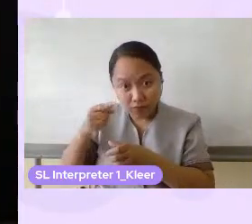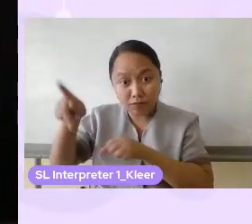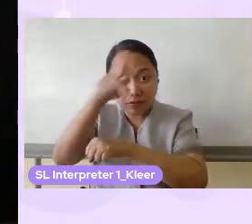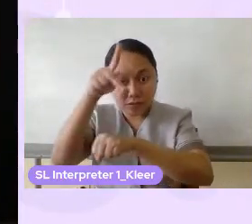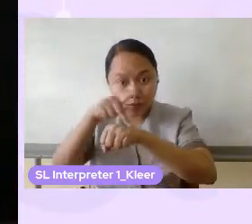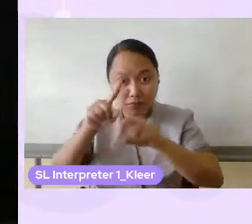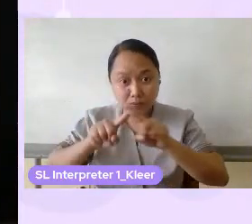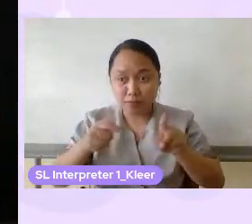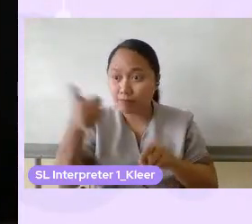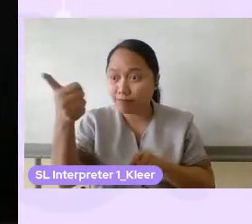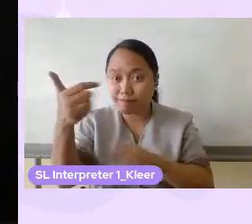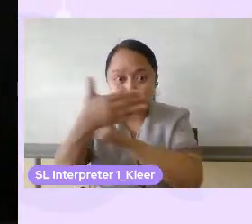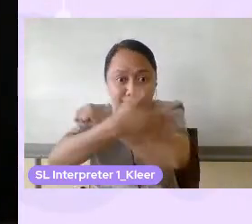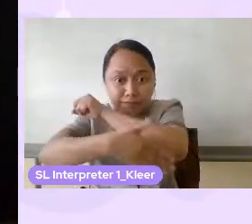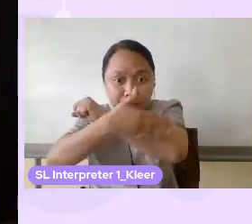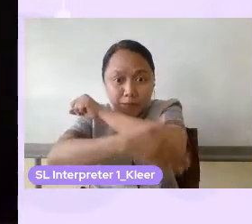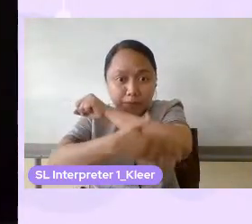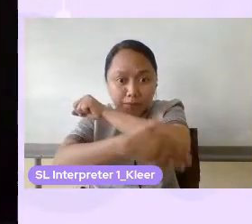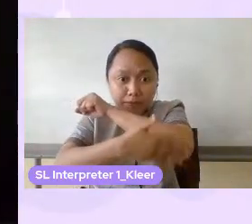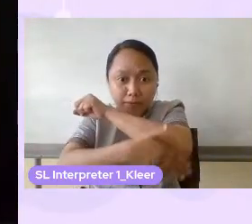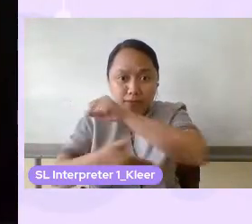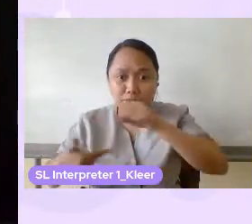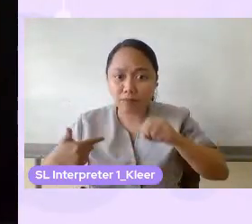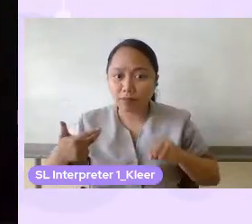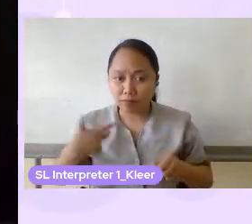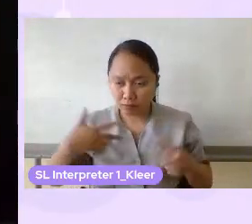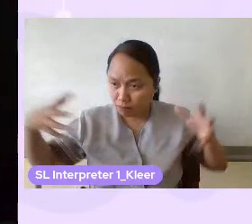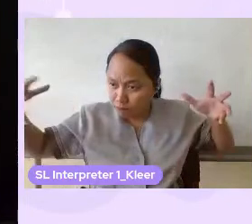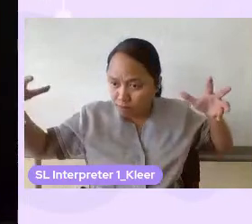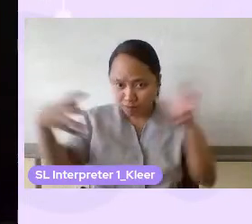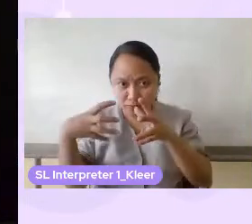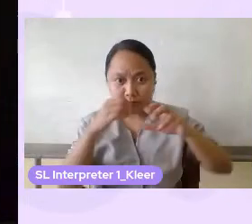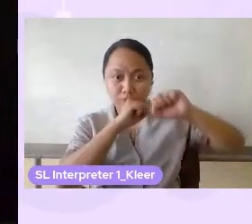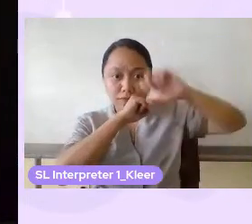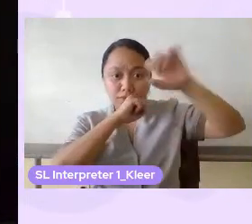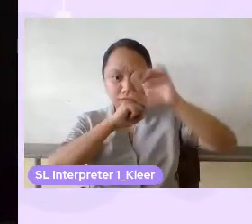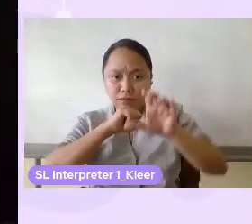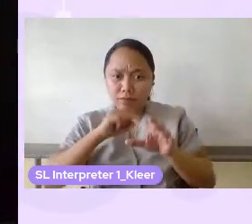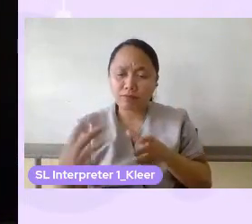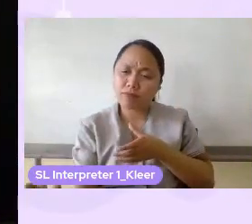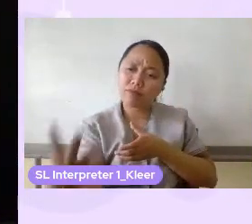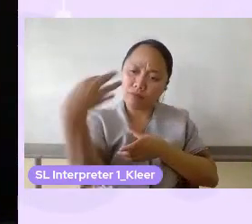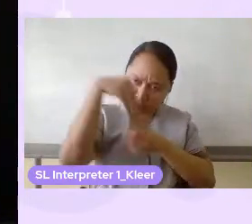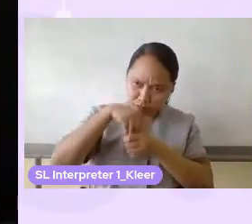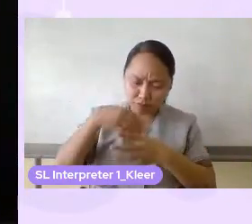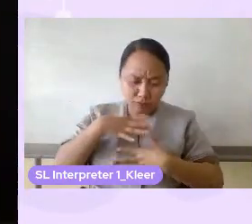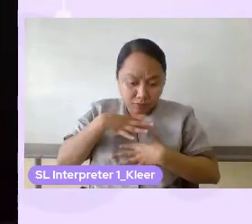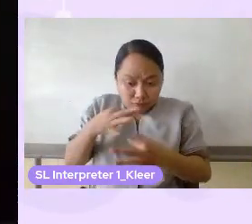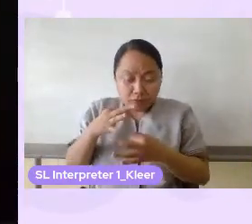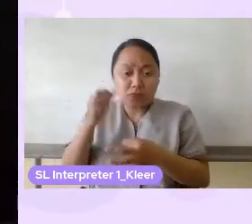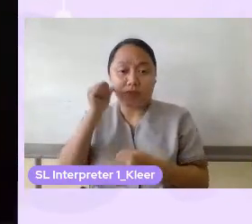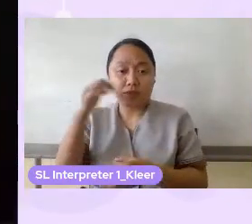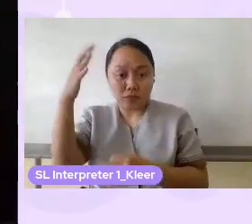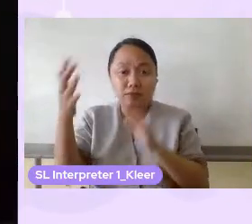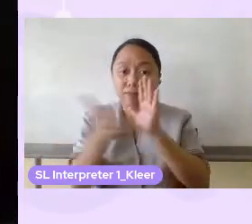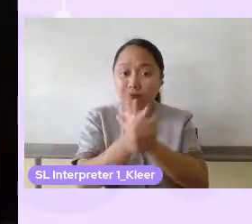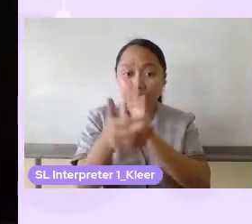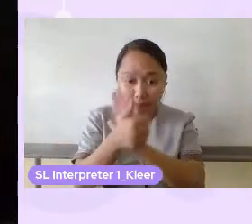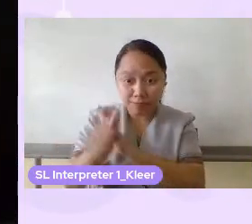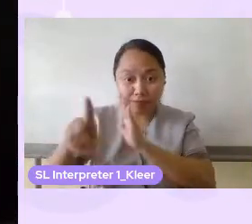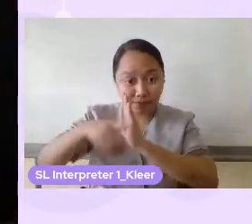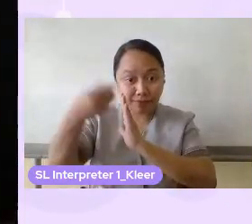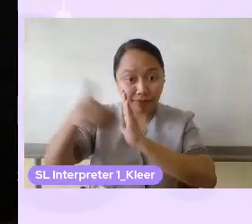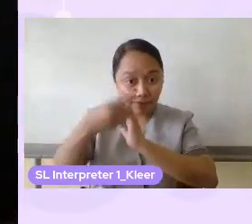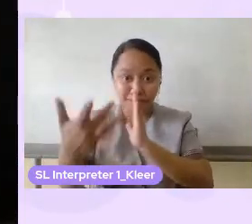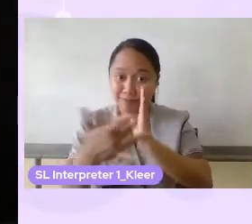magkakaroon tayo ng mga collaborations para i-promote yung involvement and interest of women and girls in digital technologies.